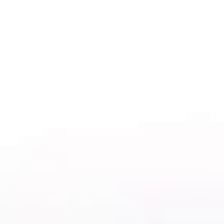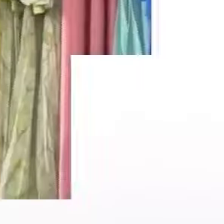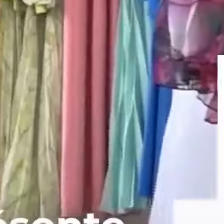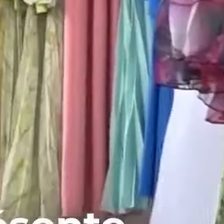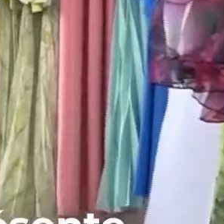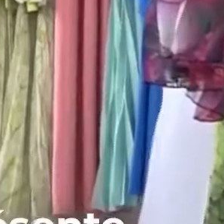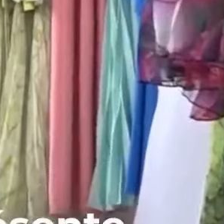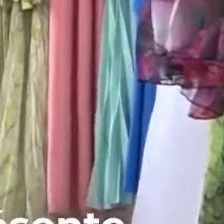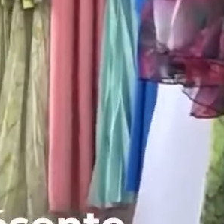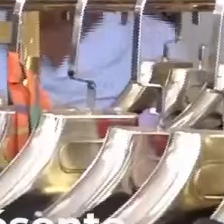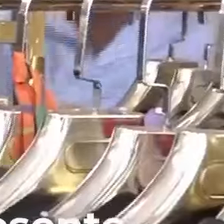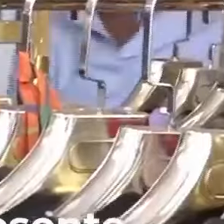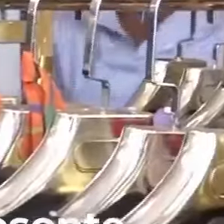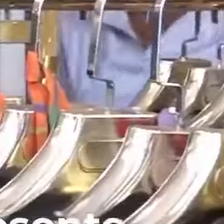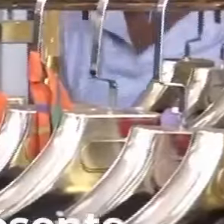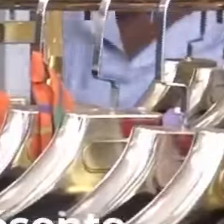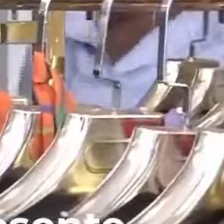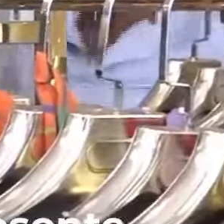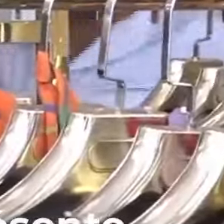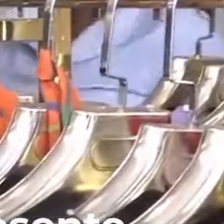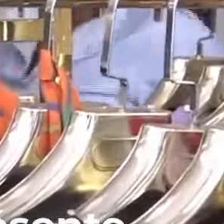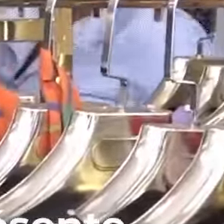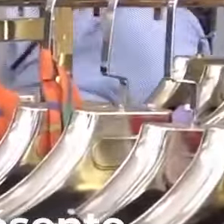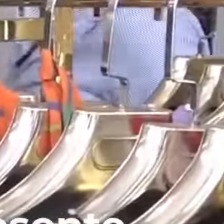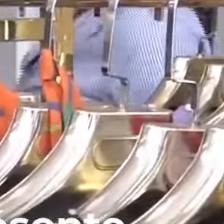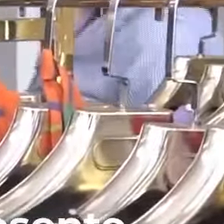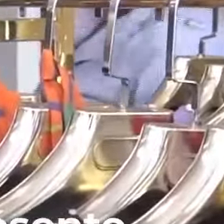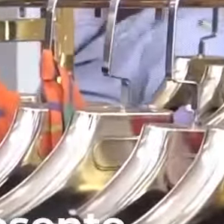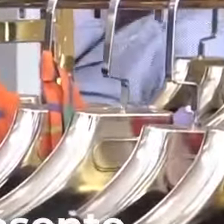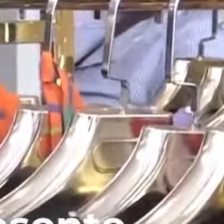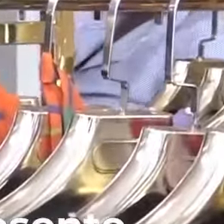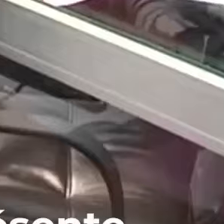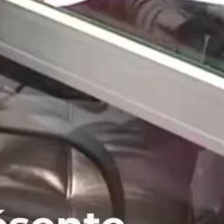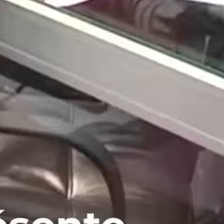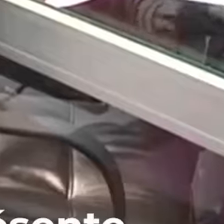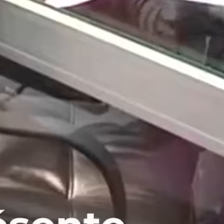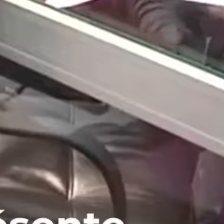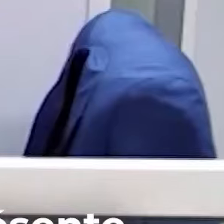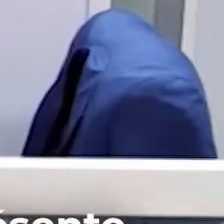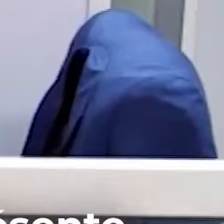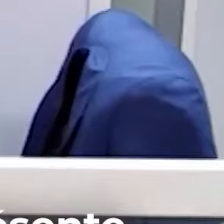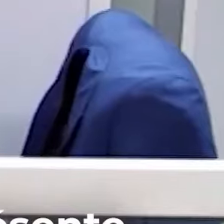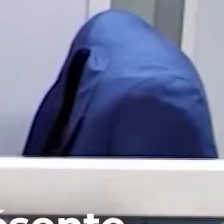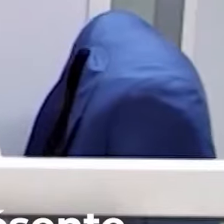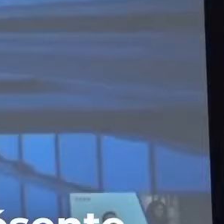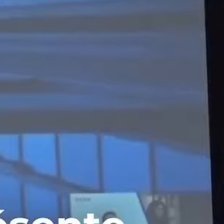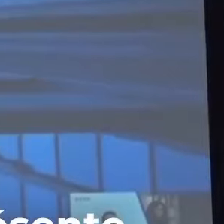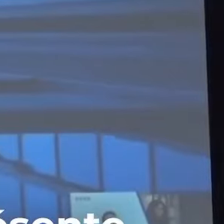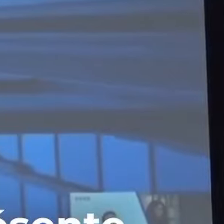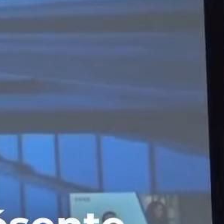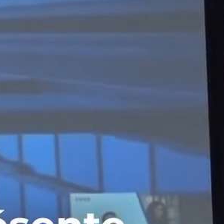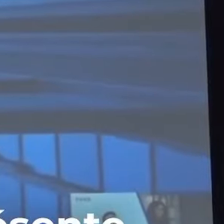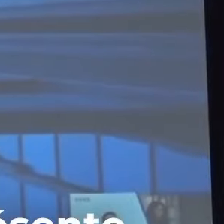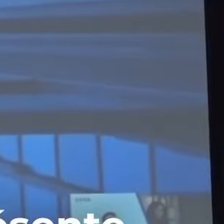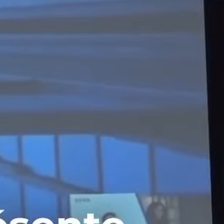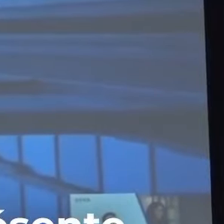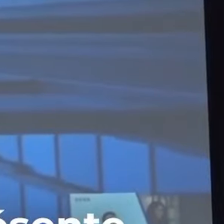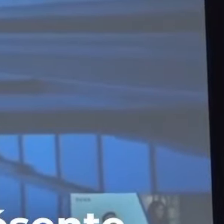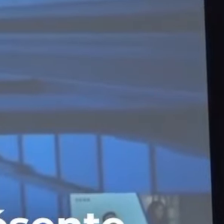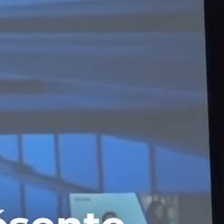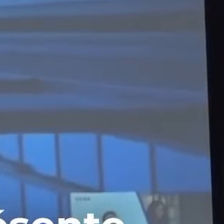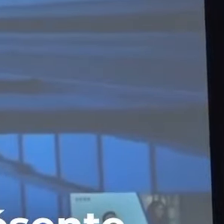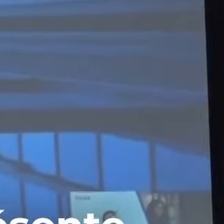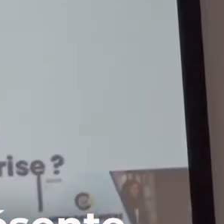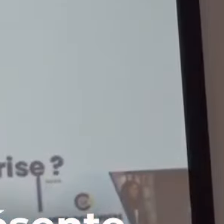Et puis les opérateurs économiques togolais ont désormais un annuaire en ligne où ils pourront proposer et vendre